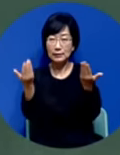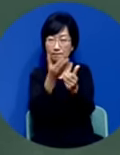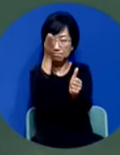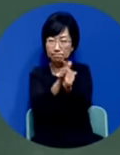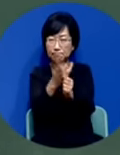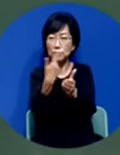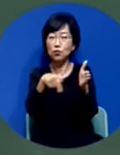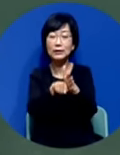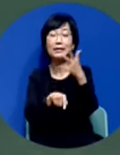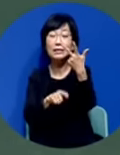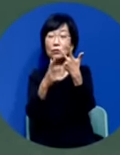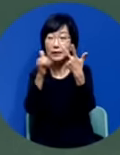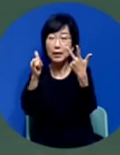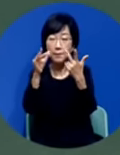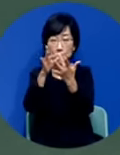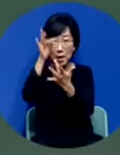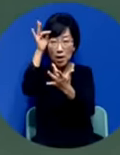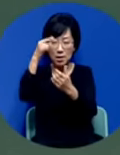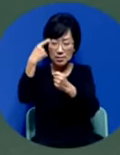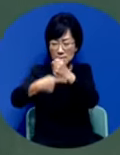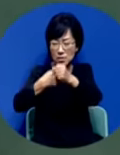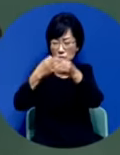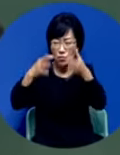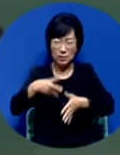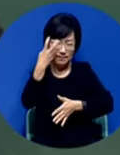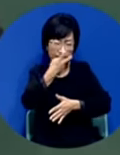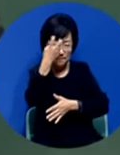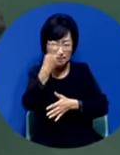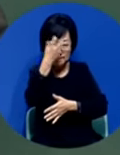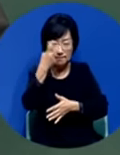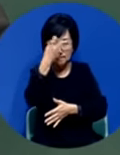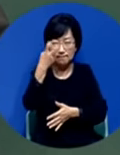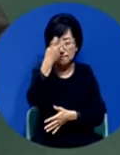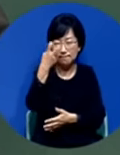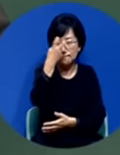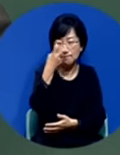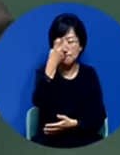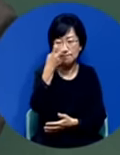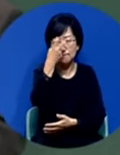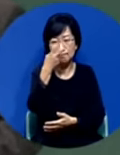而且呢也选出了7个调查委员。 그분들이 1년 동안 조사를 자주 하는 겁니다.